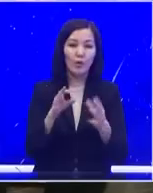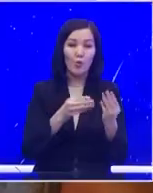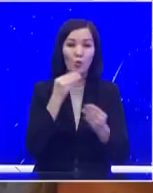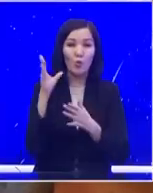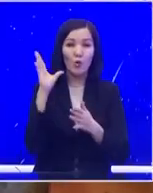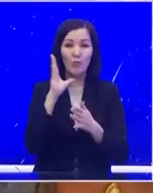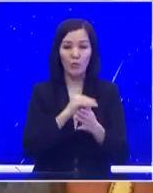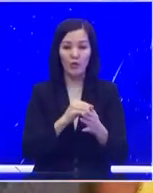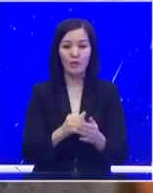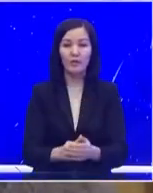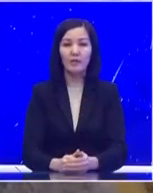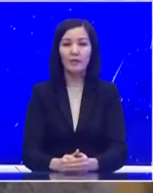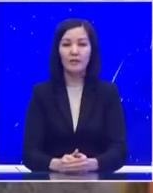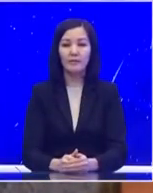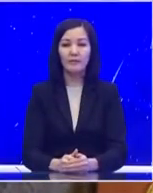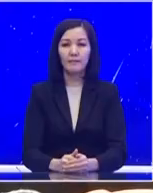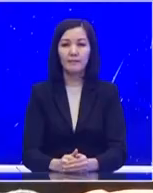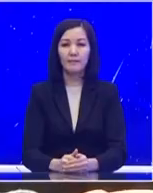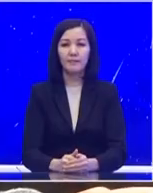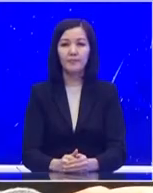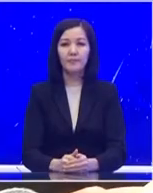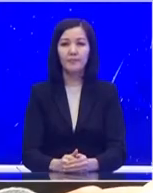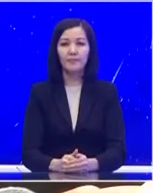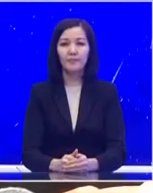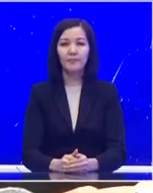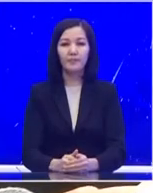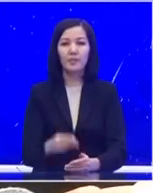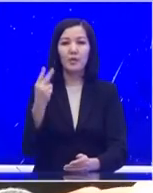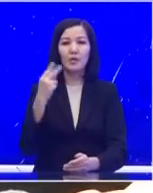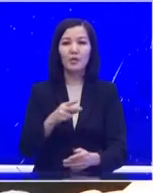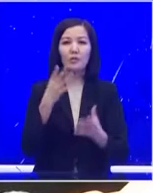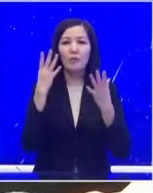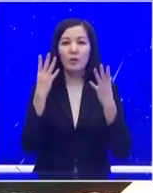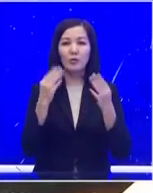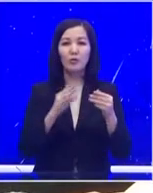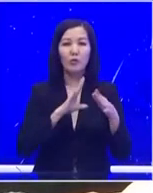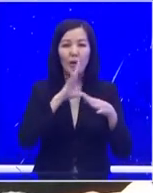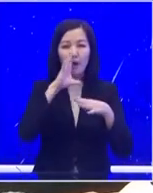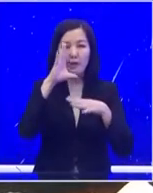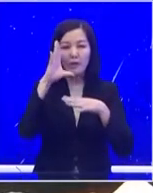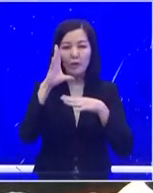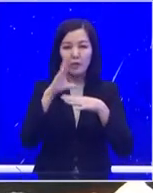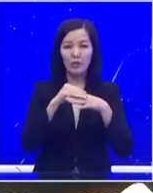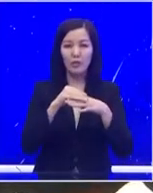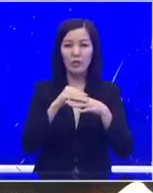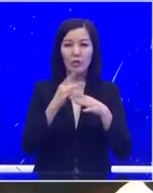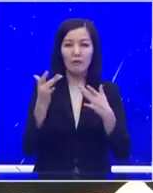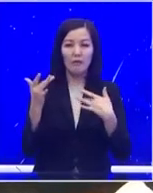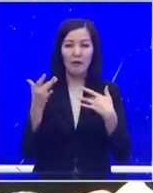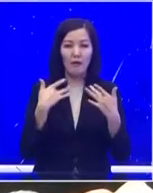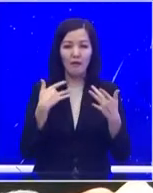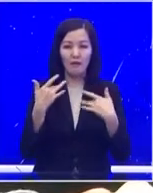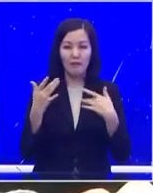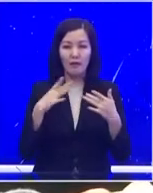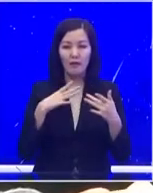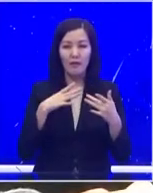үйрену қиындыққа соқпаған. 20 күн тәулік бойы дайындалдық деп айтуға болады. Себебі